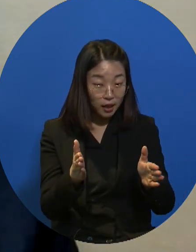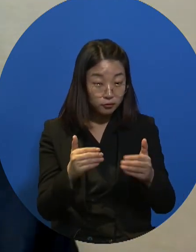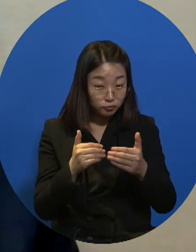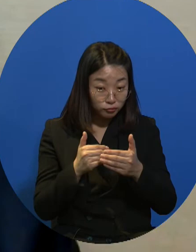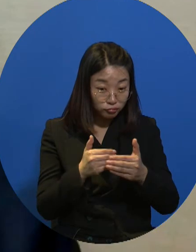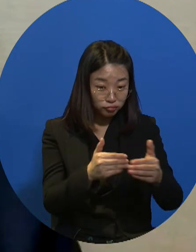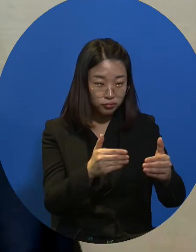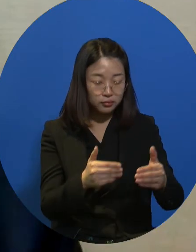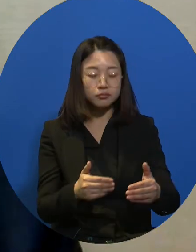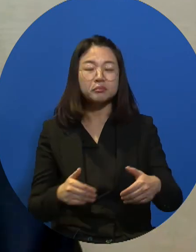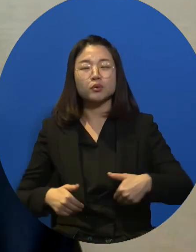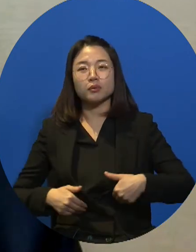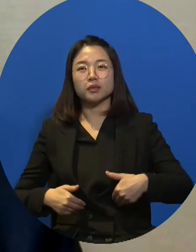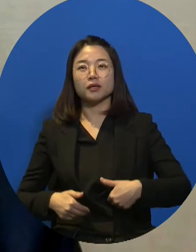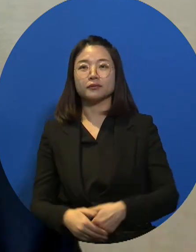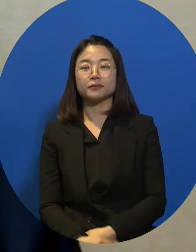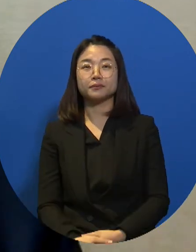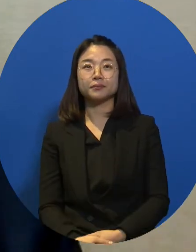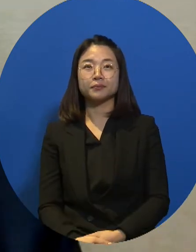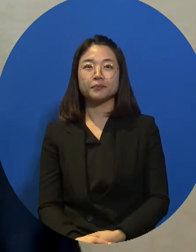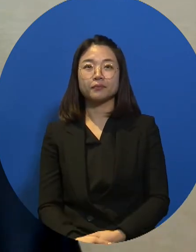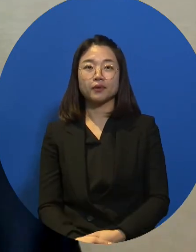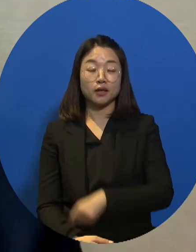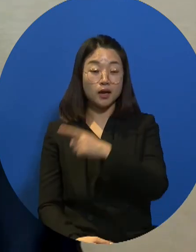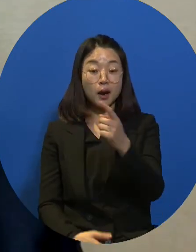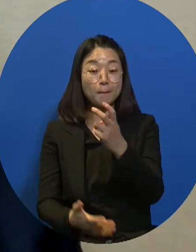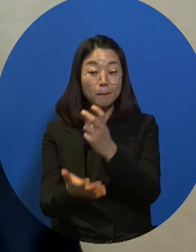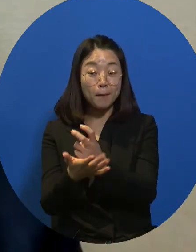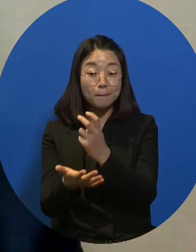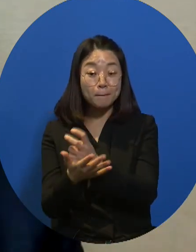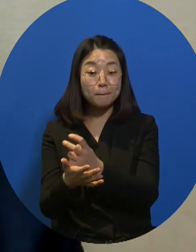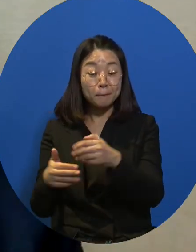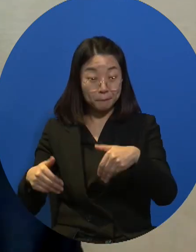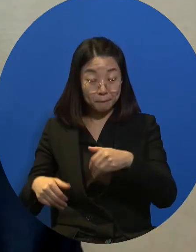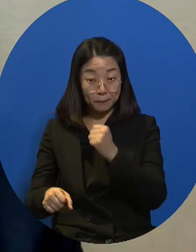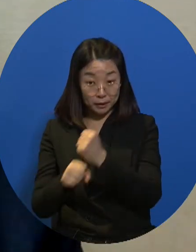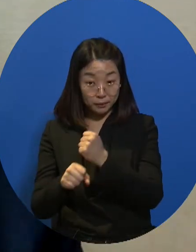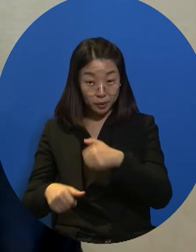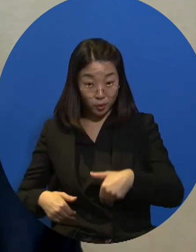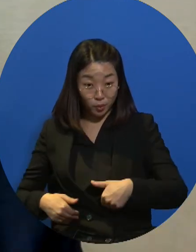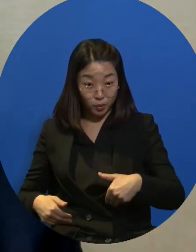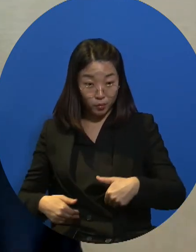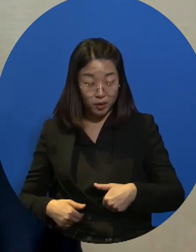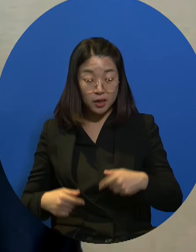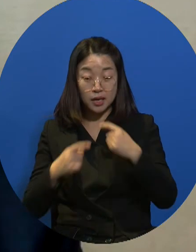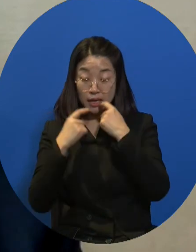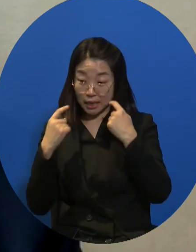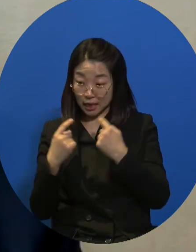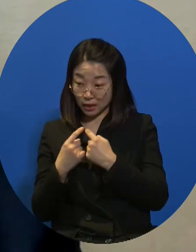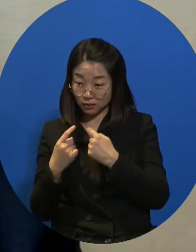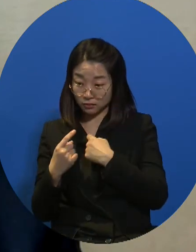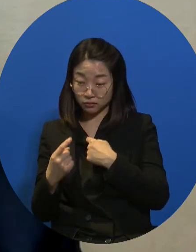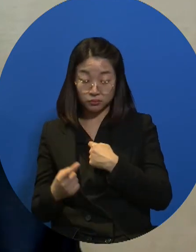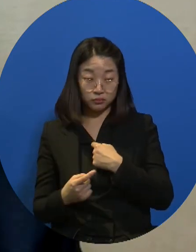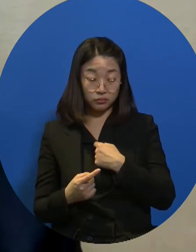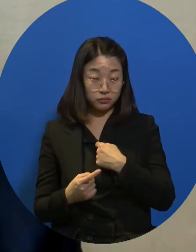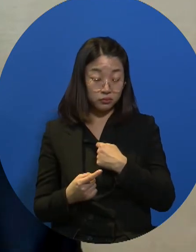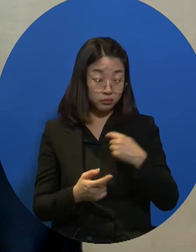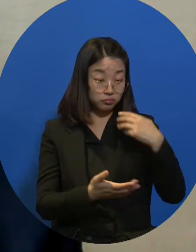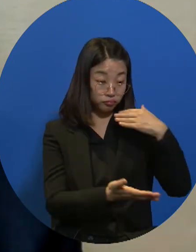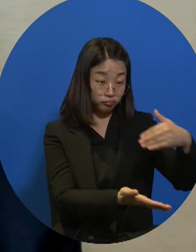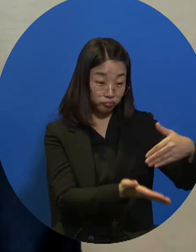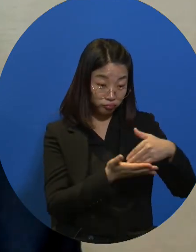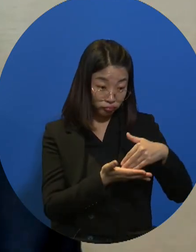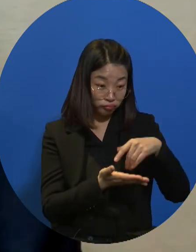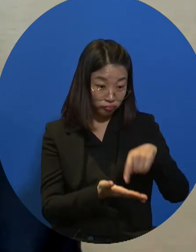됩니다. 이런 법률을 만드는 방법으로는 개인 청원 결정을 근거로 해서 형사법상